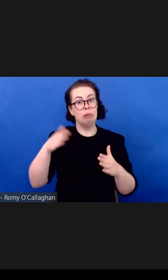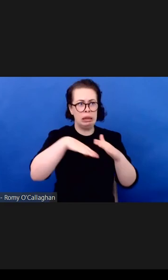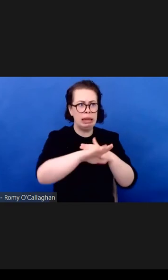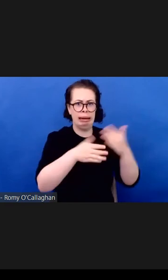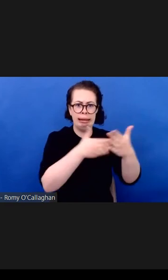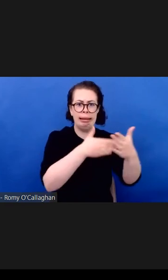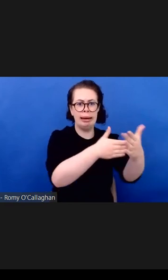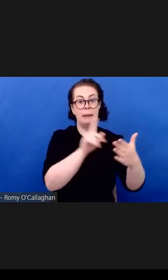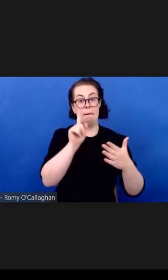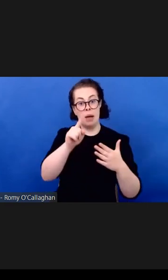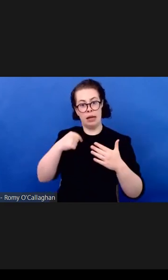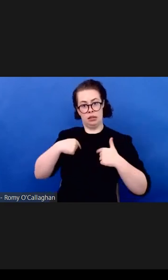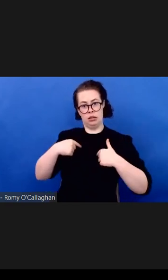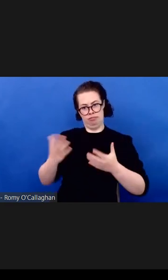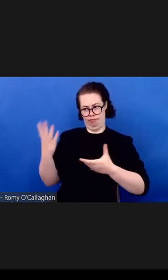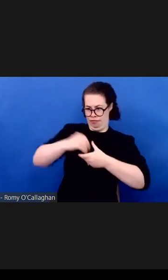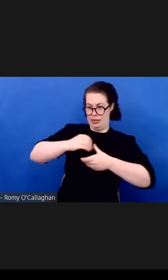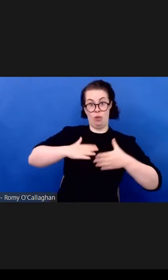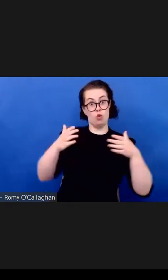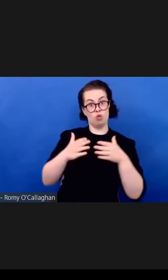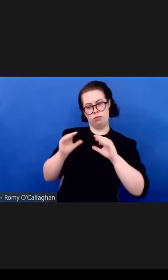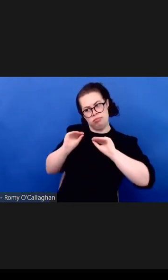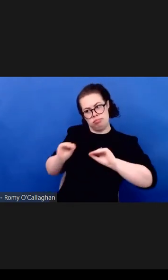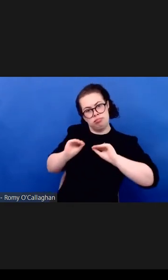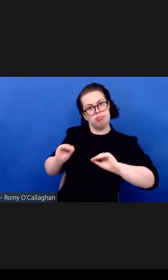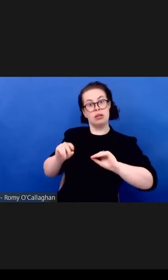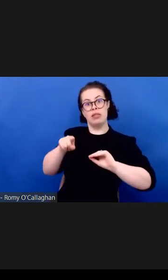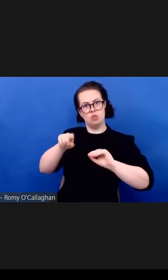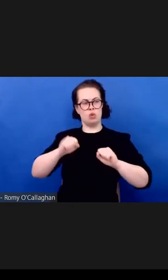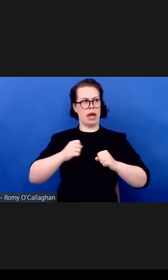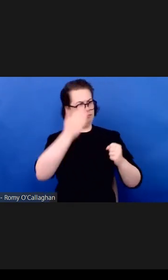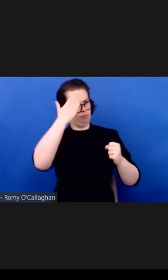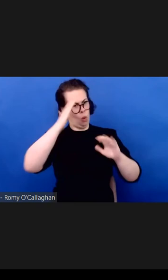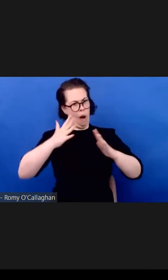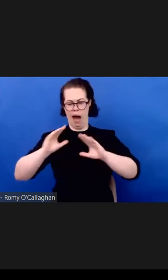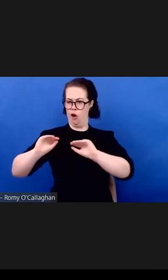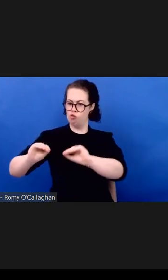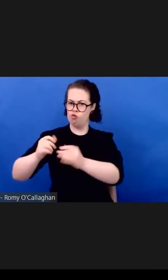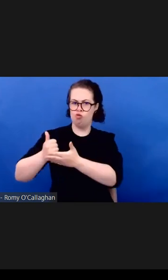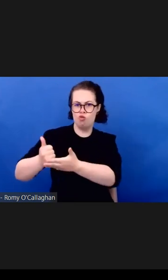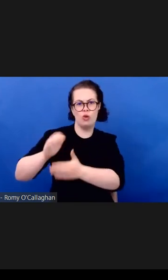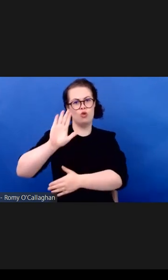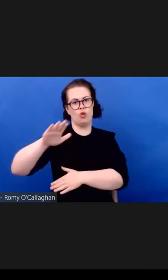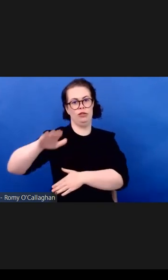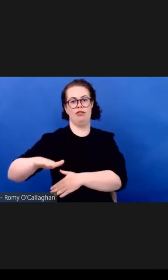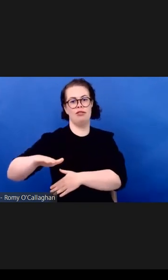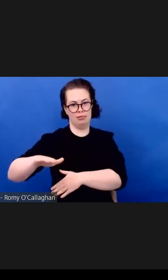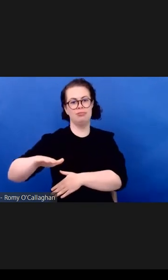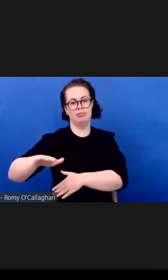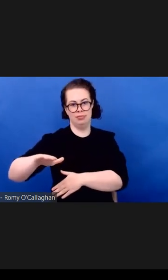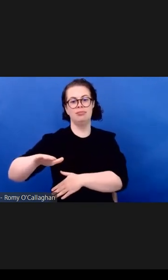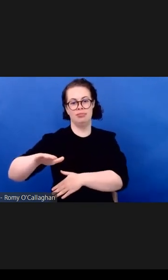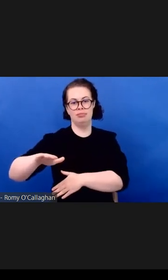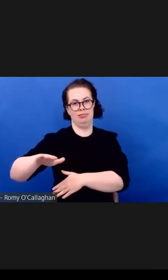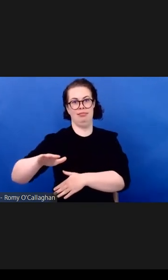করতে অসুবিধা হবে তখন আমাদের দলে আসো, আসে এইখানে ট্রেনিং নাও, ট্রেনিং নেওয়ার পরে ওকে যে সাইনে আমরা